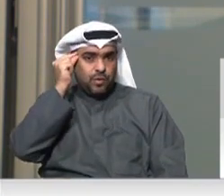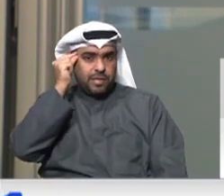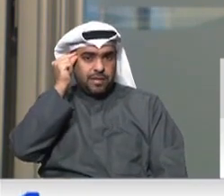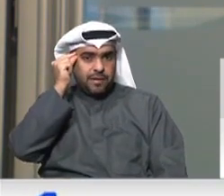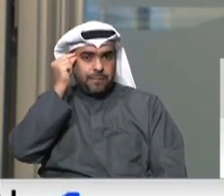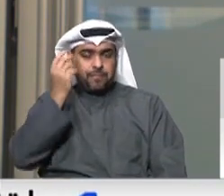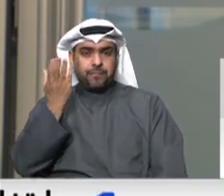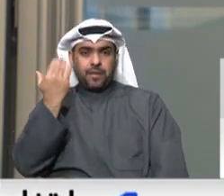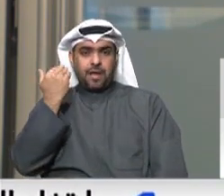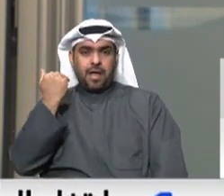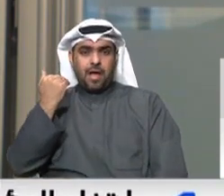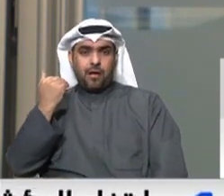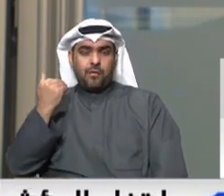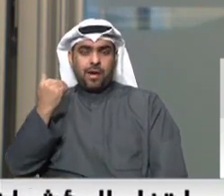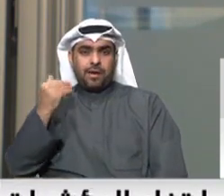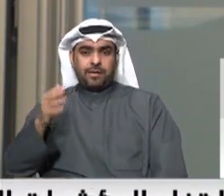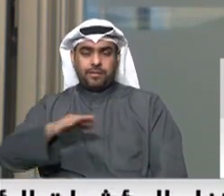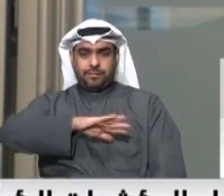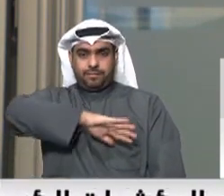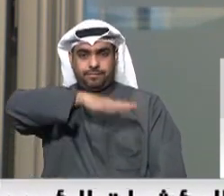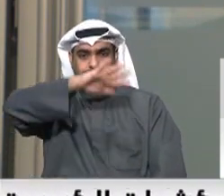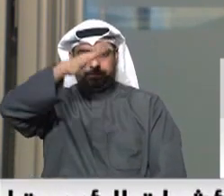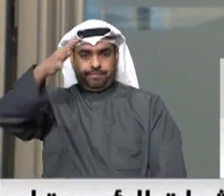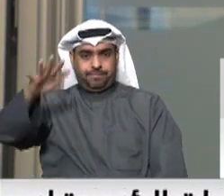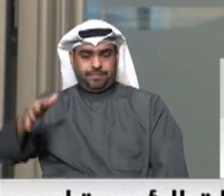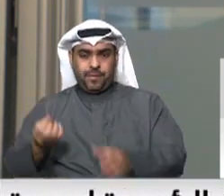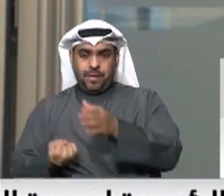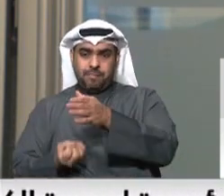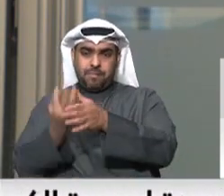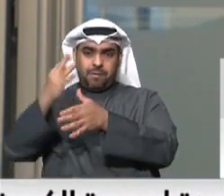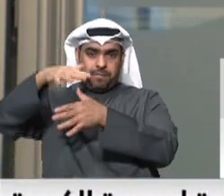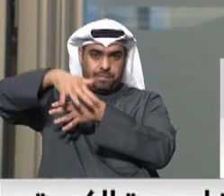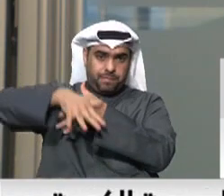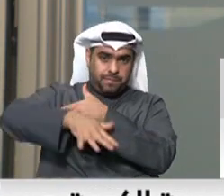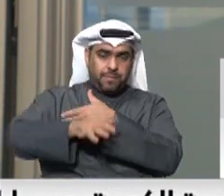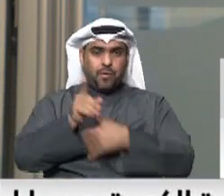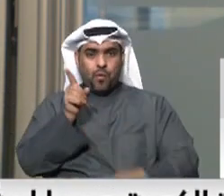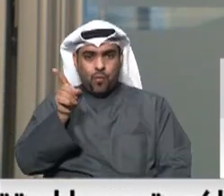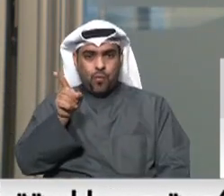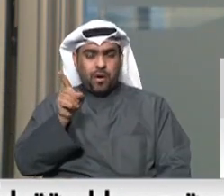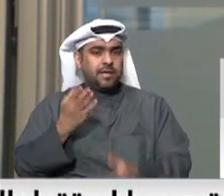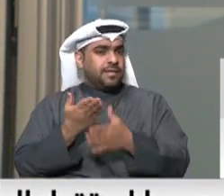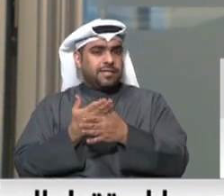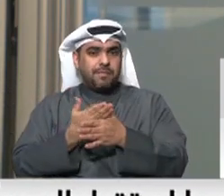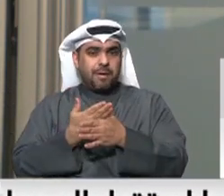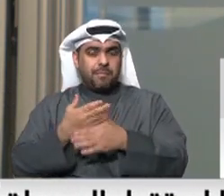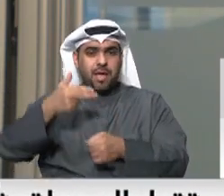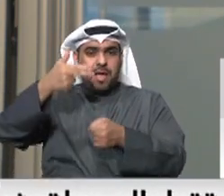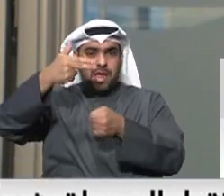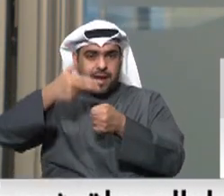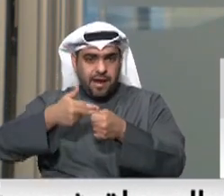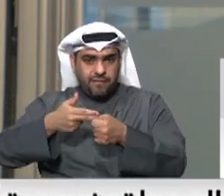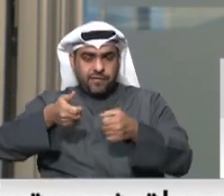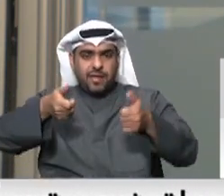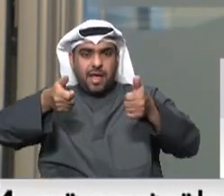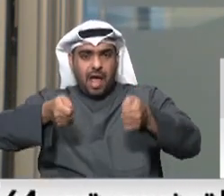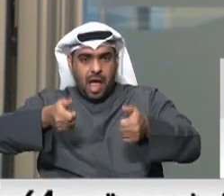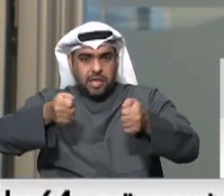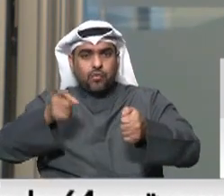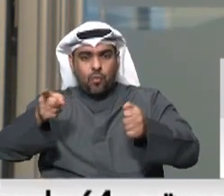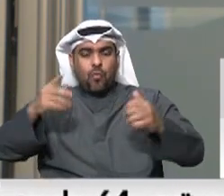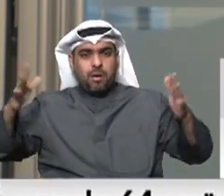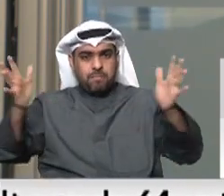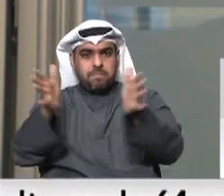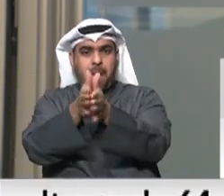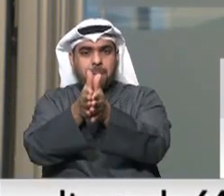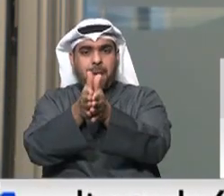كان في السابق بالنسبه لخليط الطاقه اليوم ما زال موجود وما زال يشكل نسبه كبيره من خليه